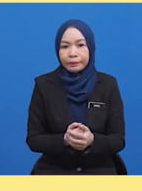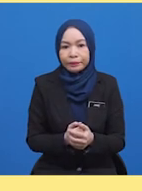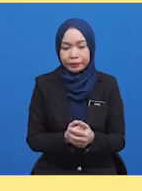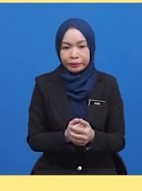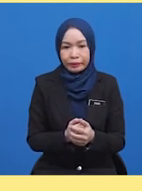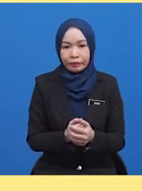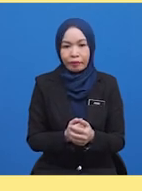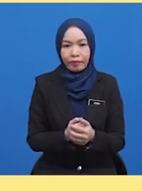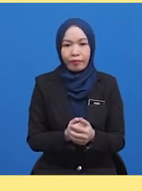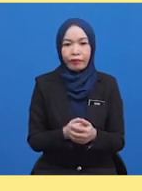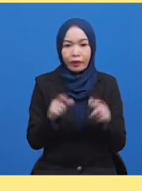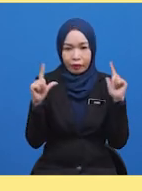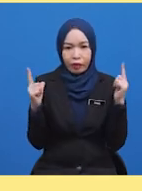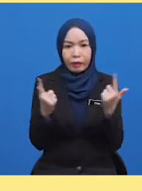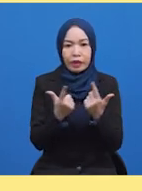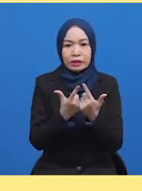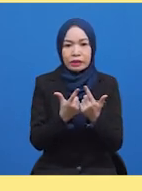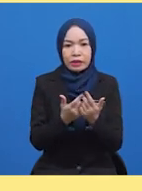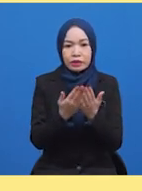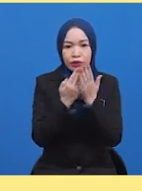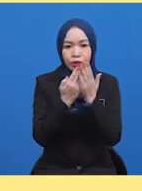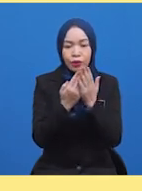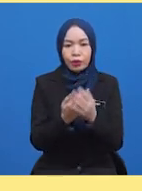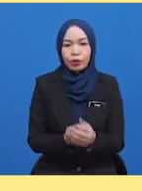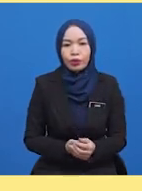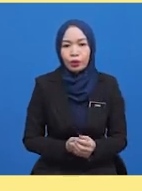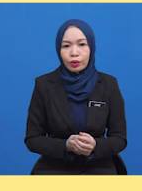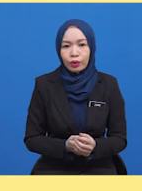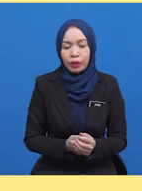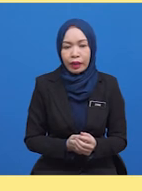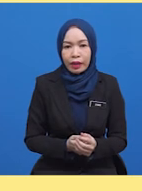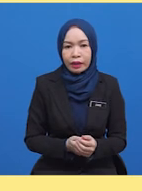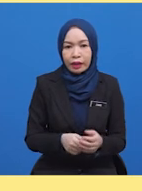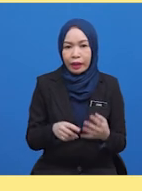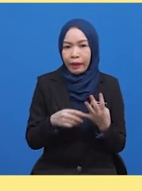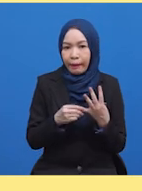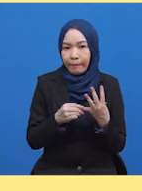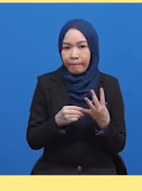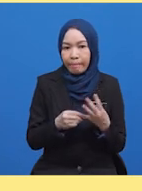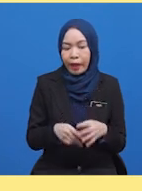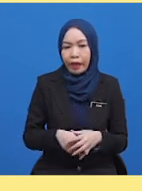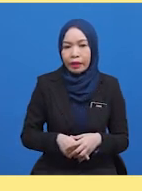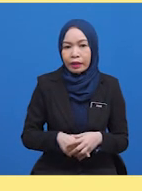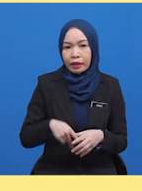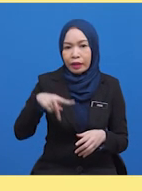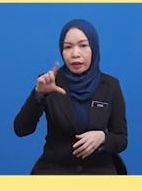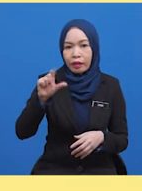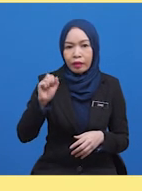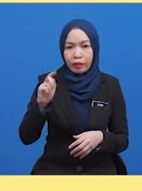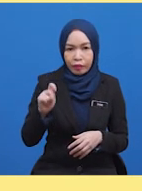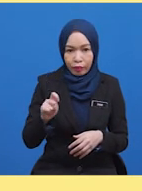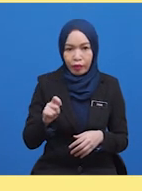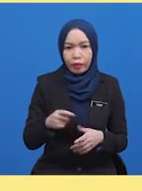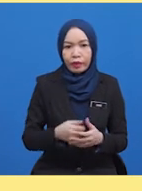kejayaan anaknya itu ih sekali Bagi plot peleraian dalam cerpen ini adalah